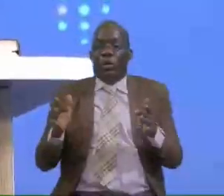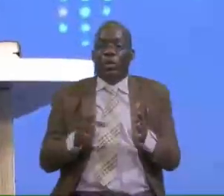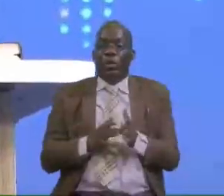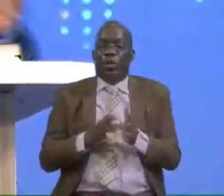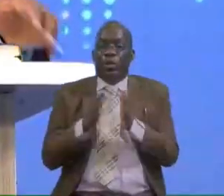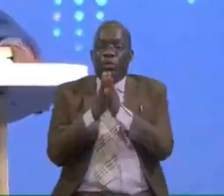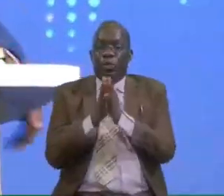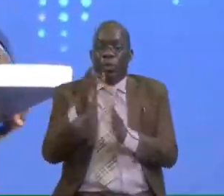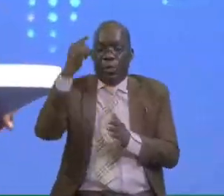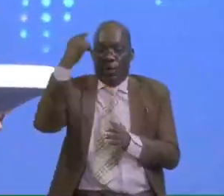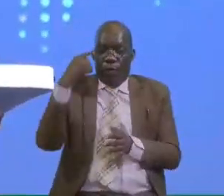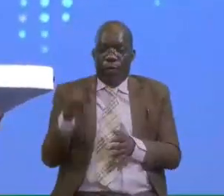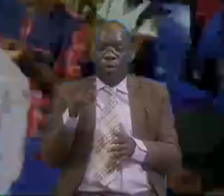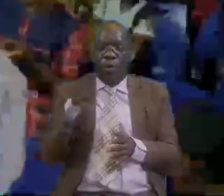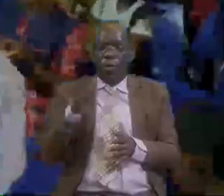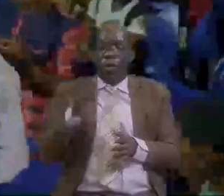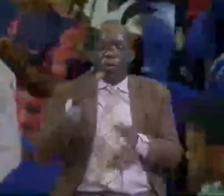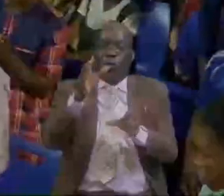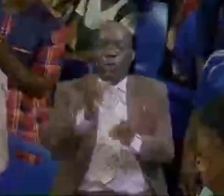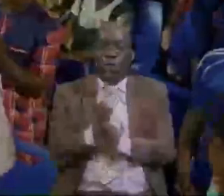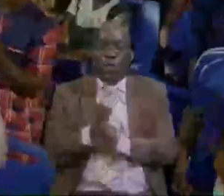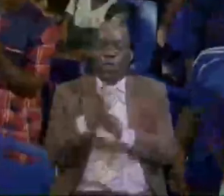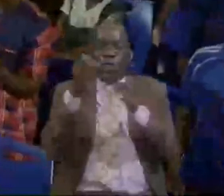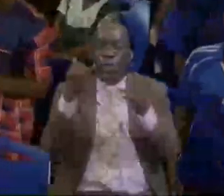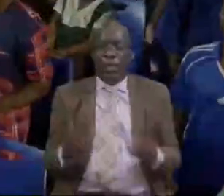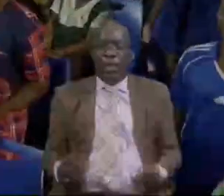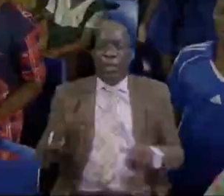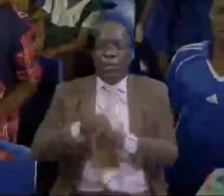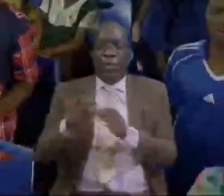pourquoi Jésus a prié. Tu vas recevoir maintenant